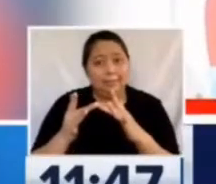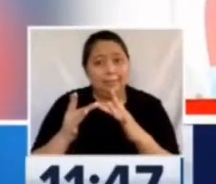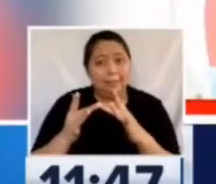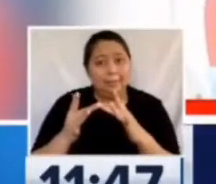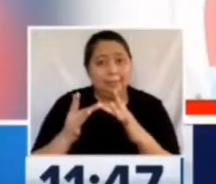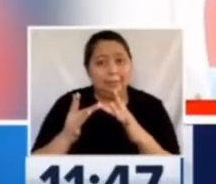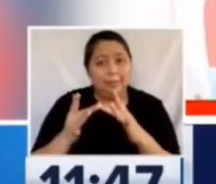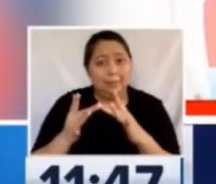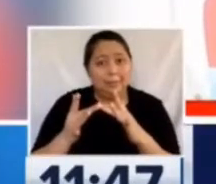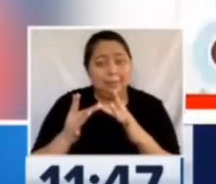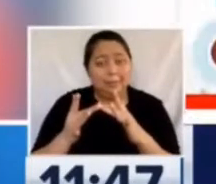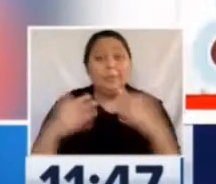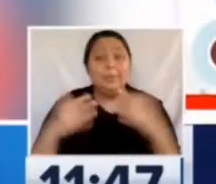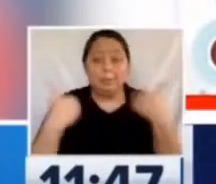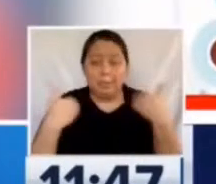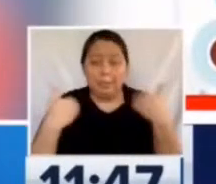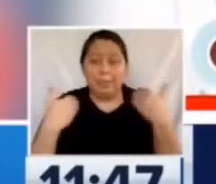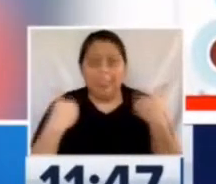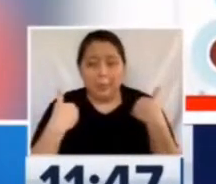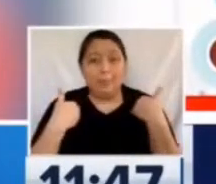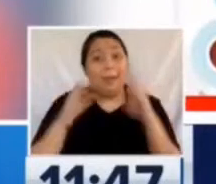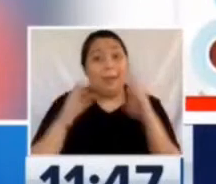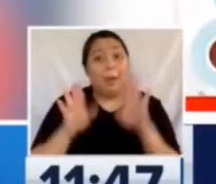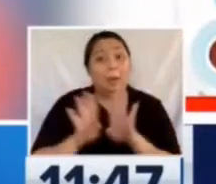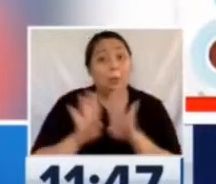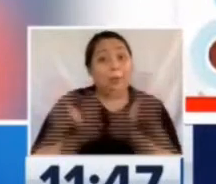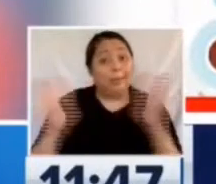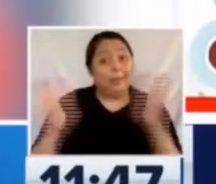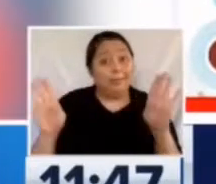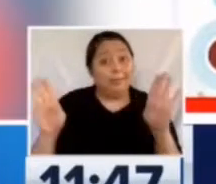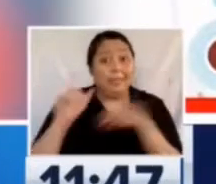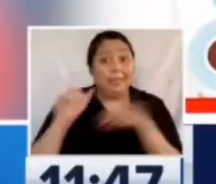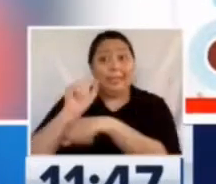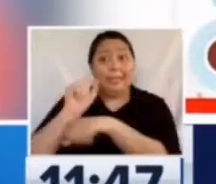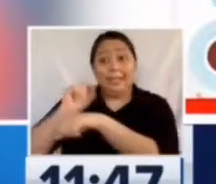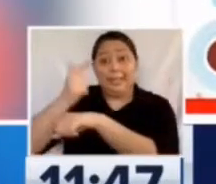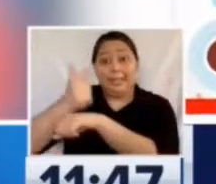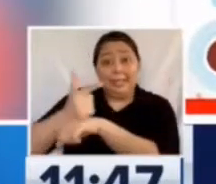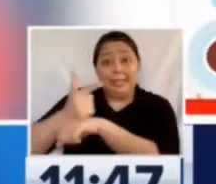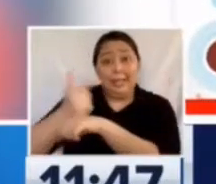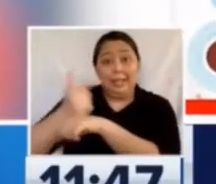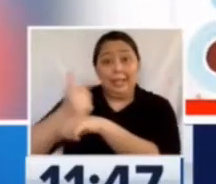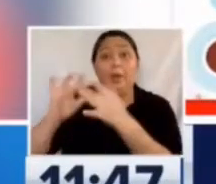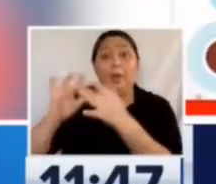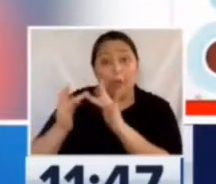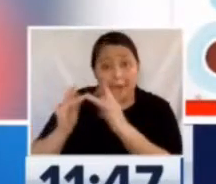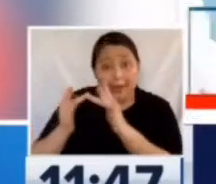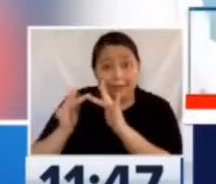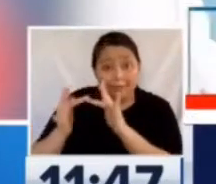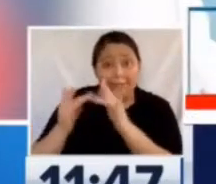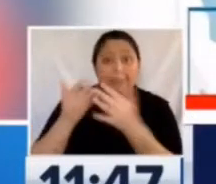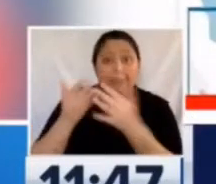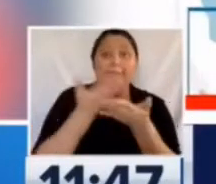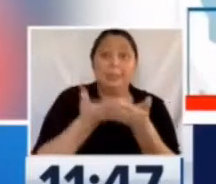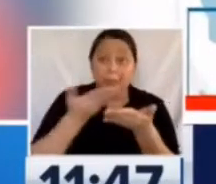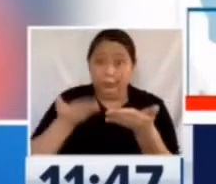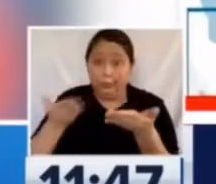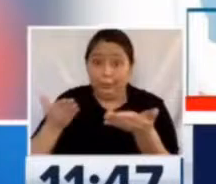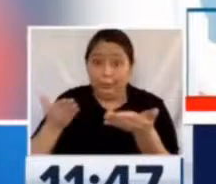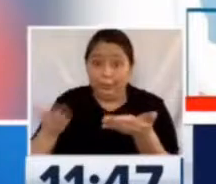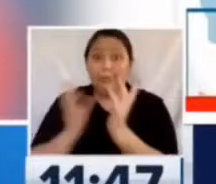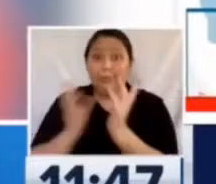mga learners para dun sa pagdating ng new norm. So yung TORCH natin, it is various online resources